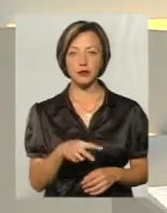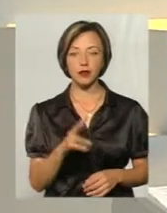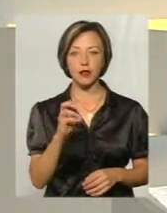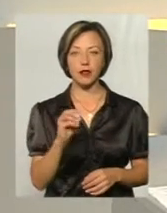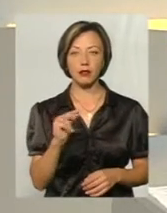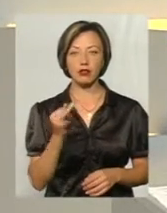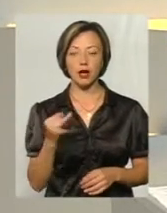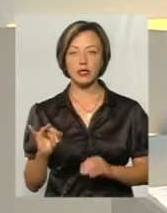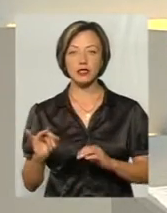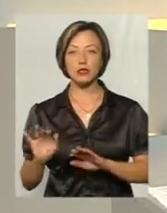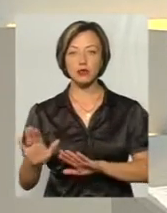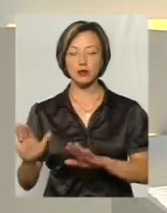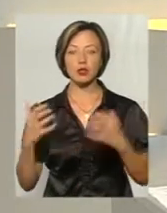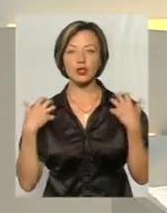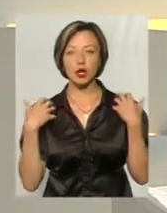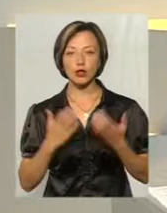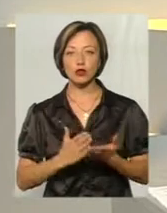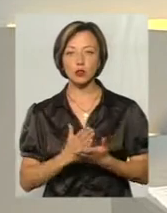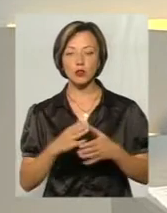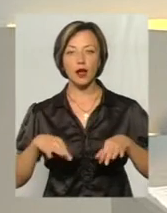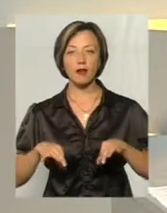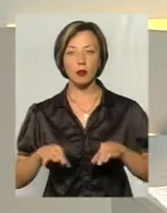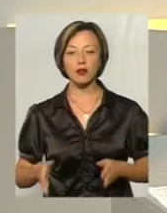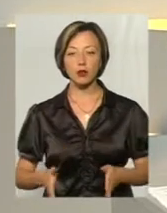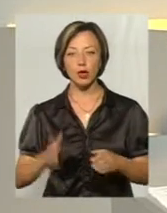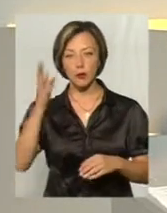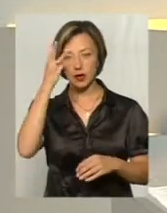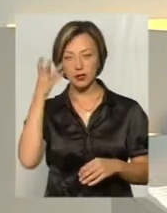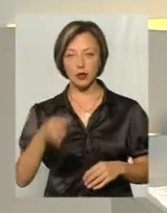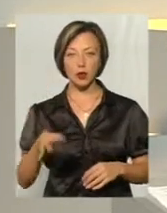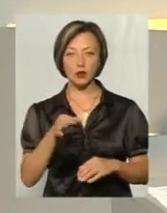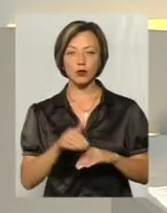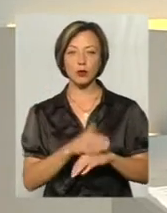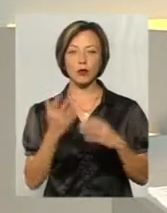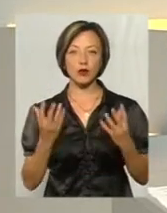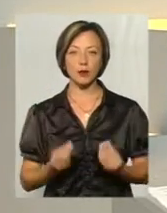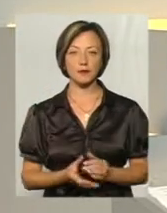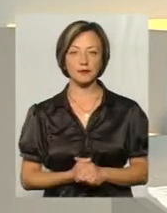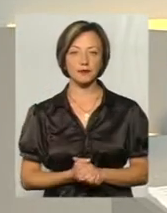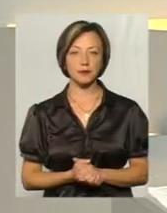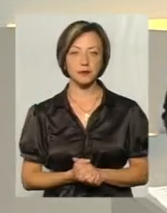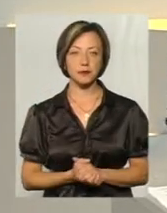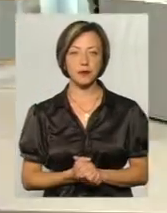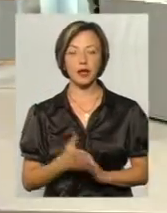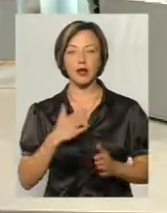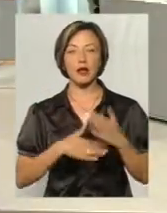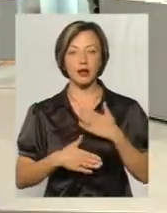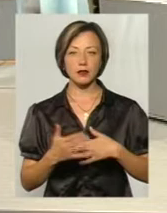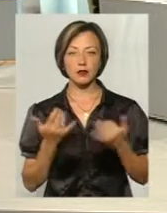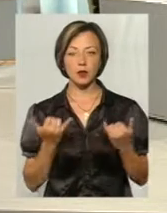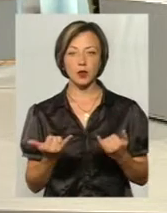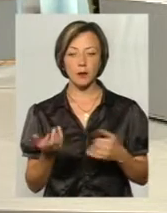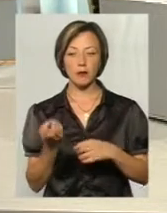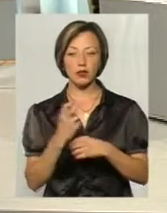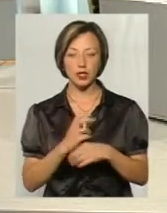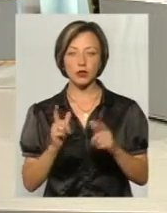Нечай, заступник начальника служби автомобільних доріг у Хмельницькій області. Доброго дня. Доброго Ми дня. Дуже раді, що ви до нас сьогодні прийшли